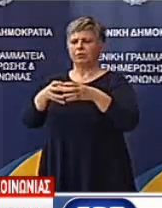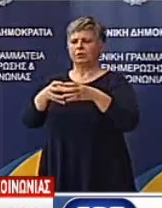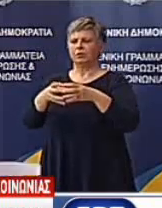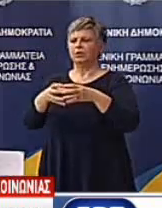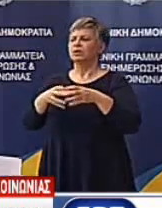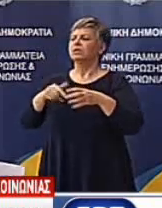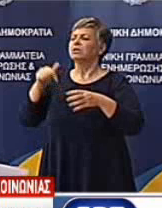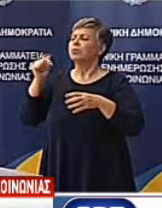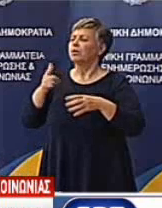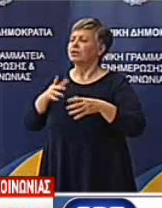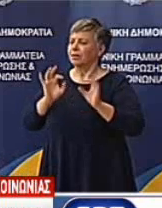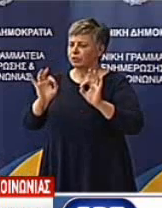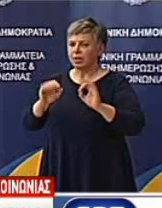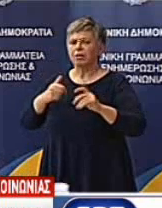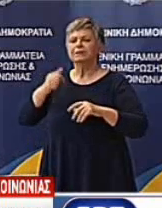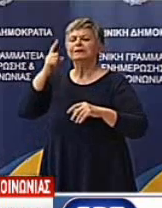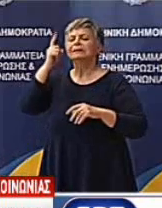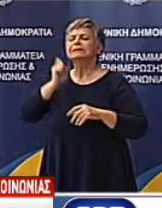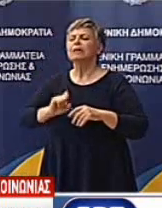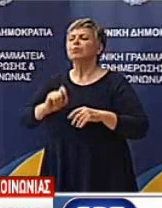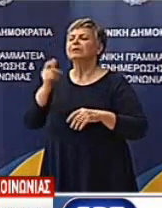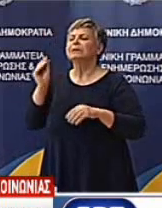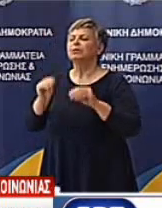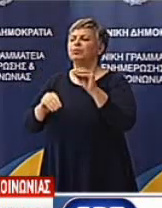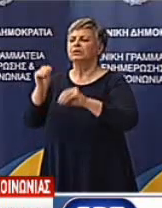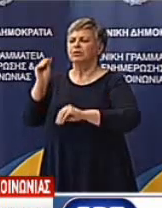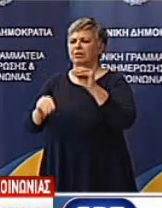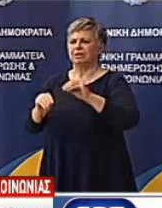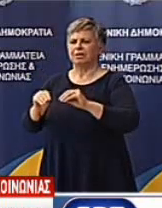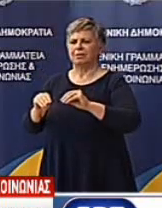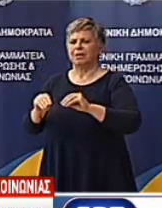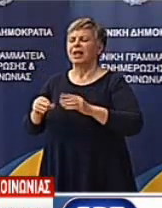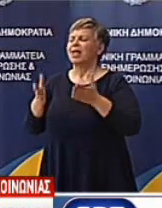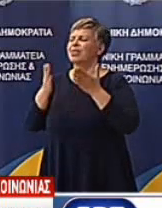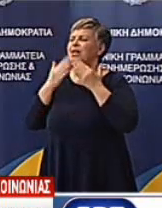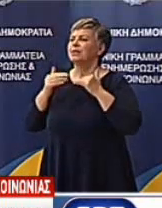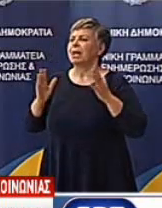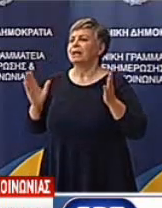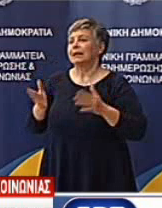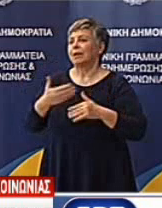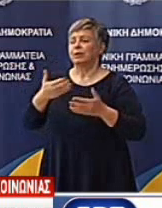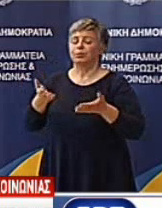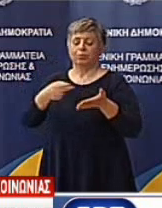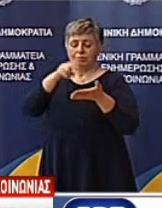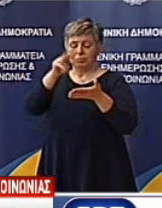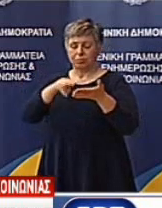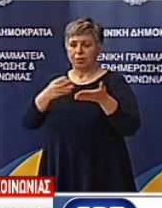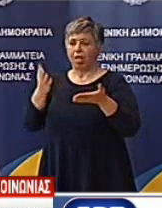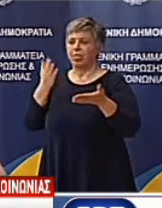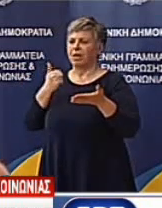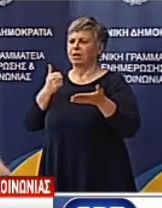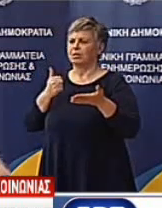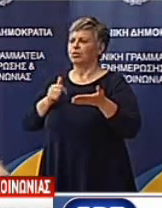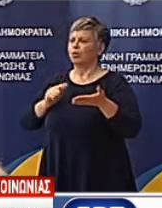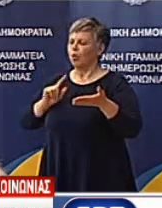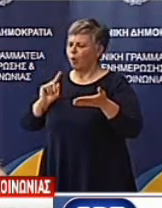το δήλωσε δημοσίως. Νομίζω ότι διάβασαν πάρα πολύ και επεξεργάστηκαν το κείμενο. Επίσης,